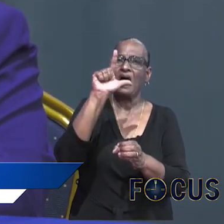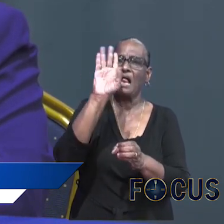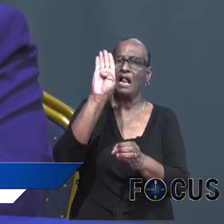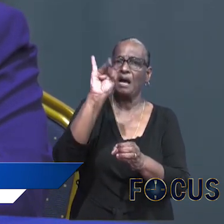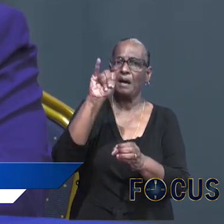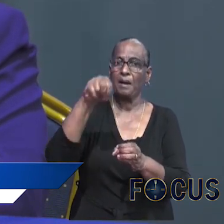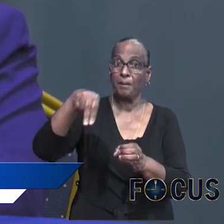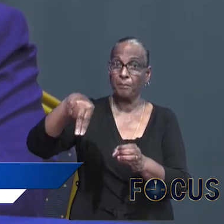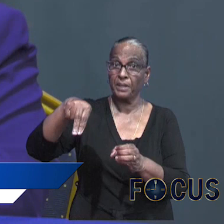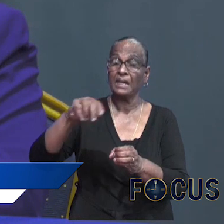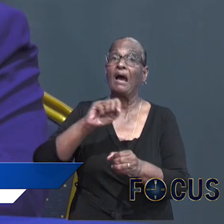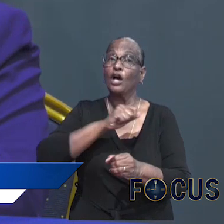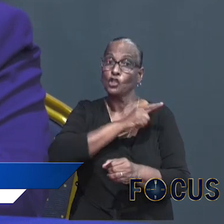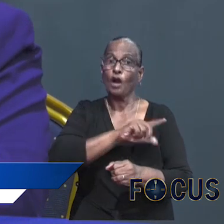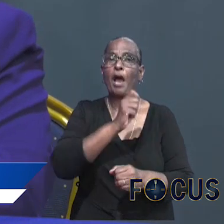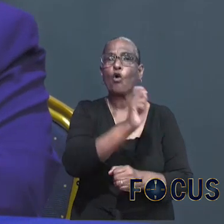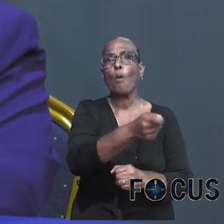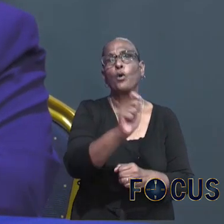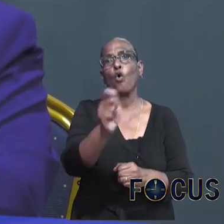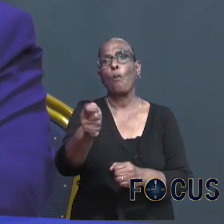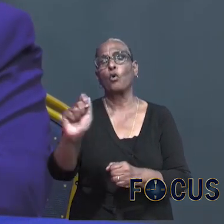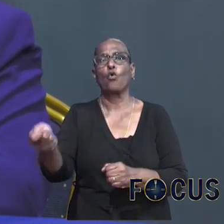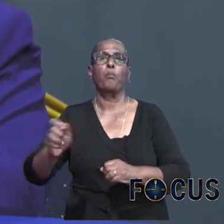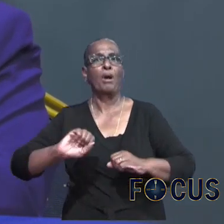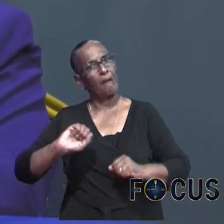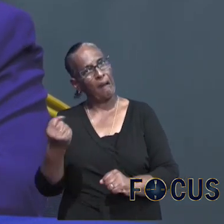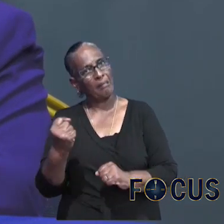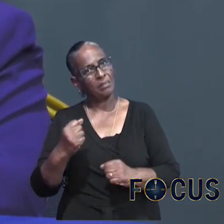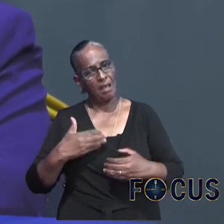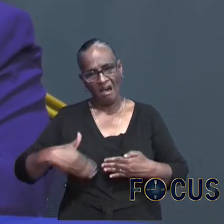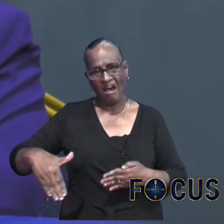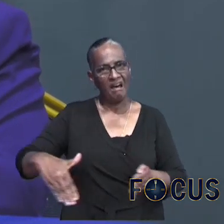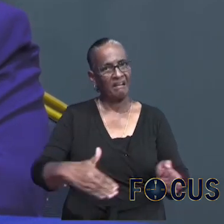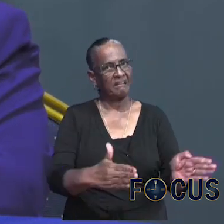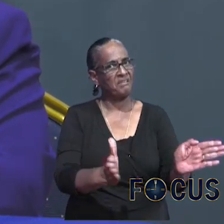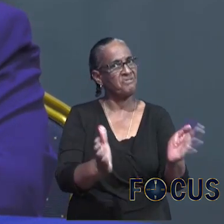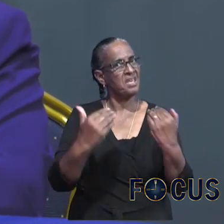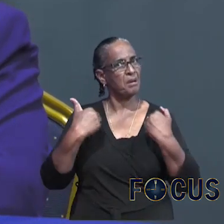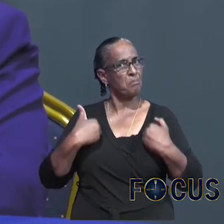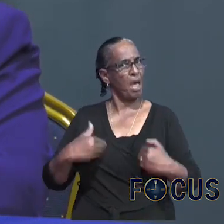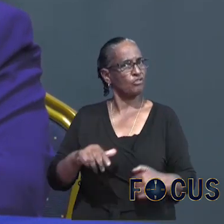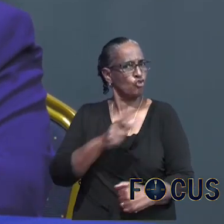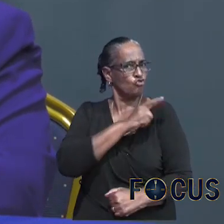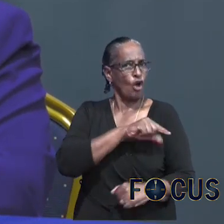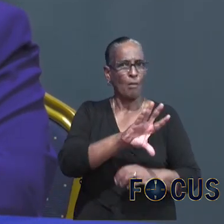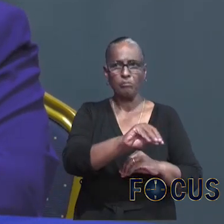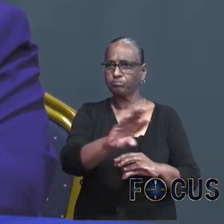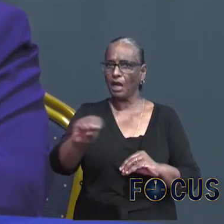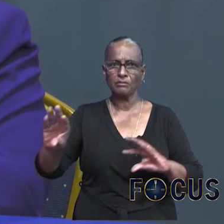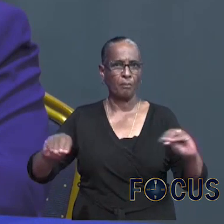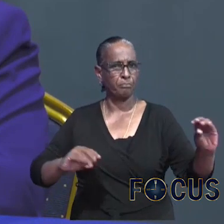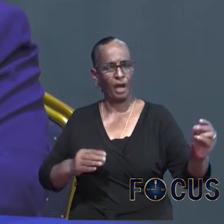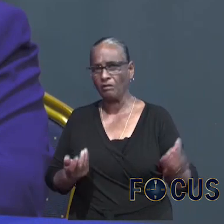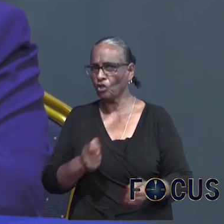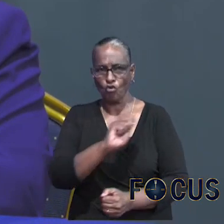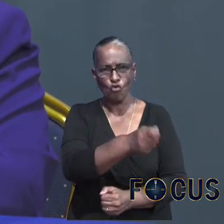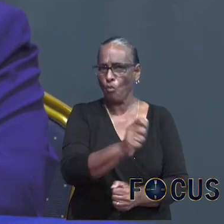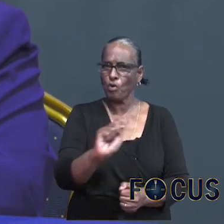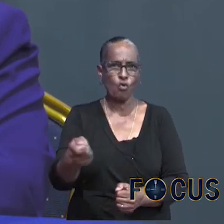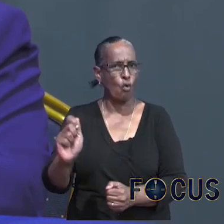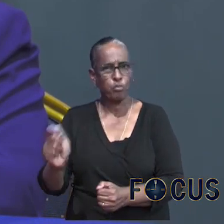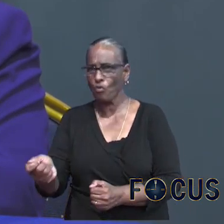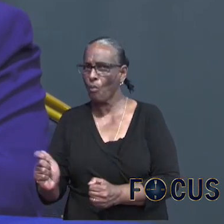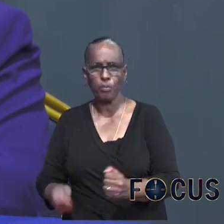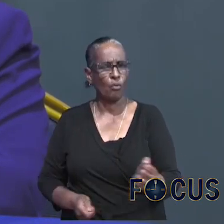normaal de inkopen doen, de mensen langs de rivier kunnen normaal hun zaken doen, maar dan wel tot 8 uur